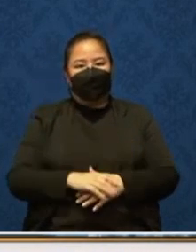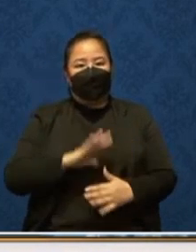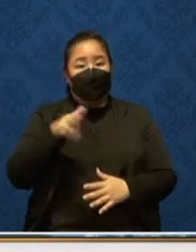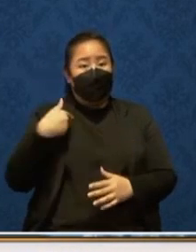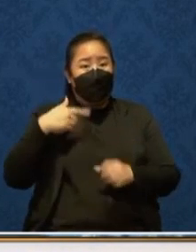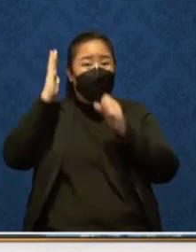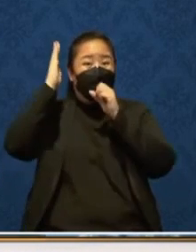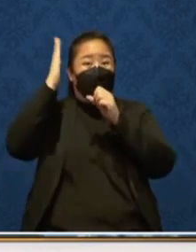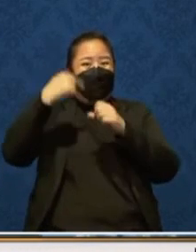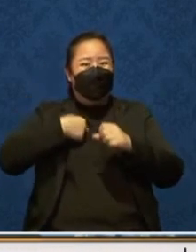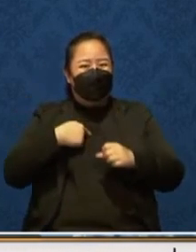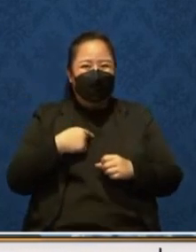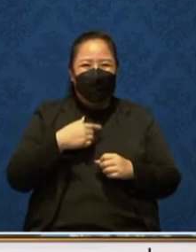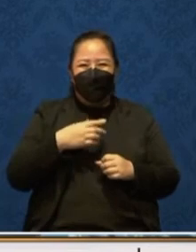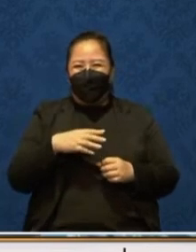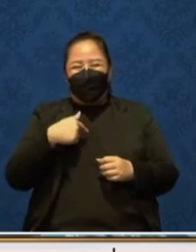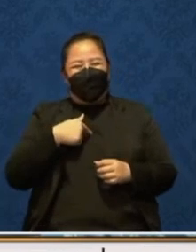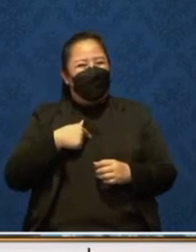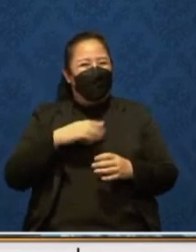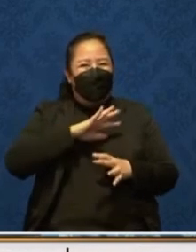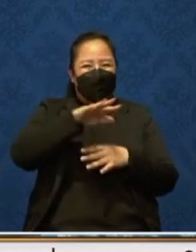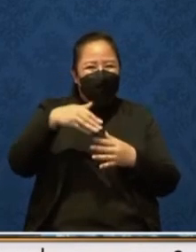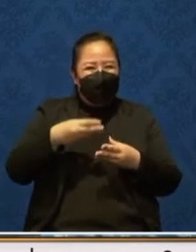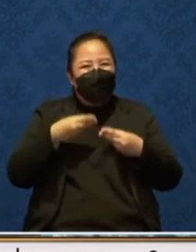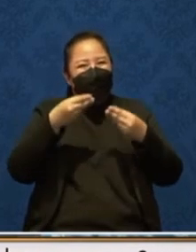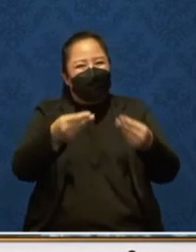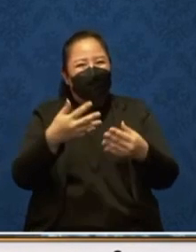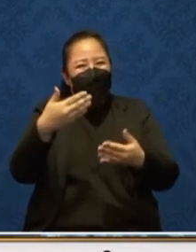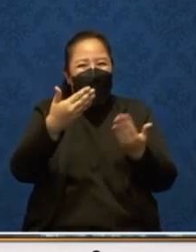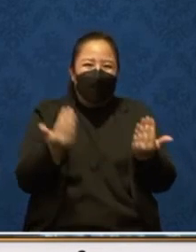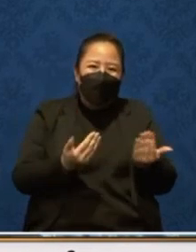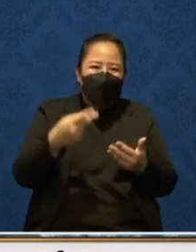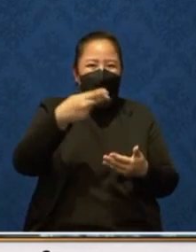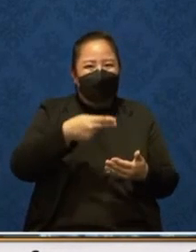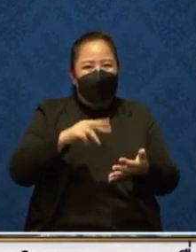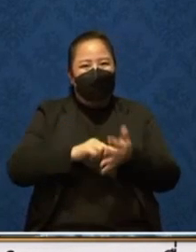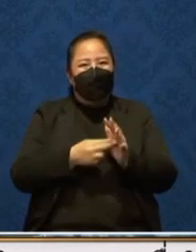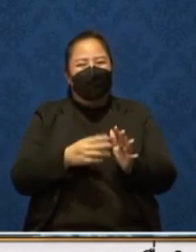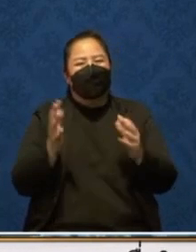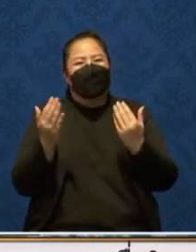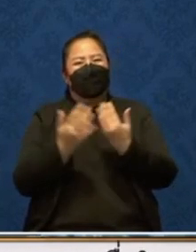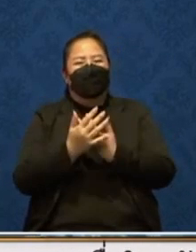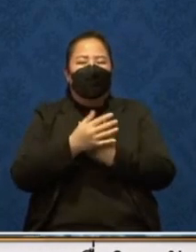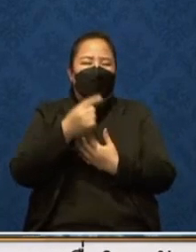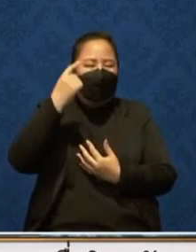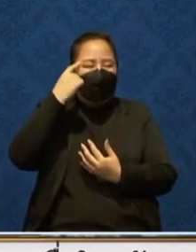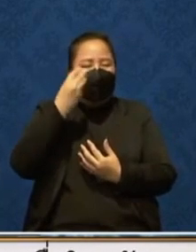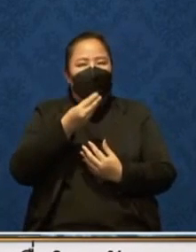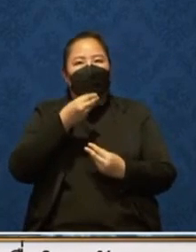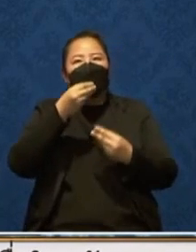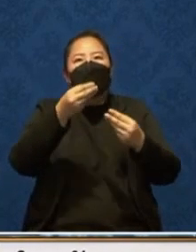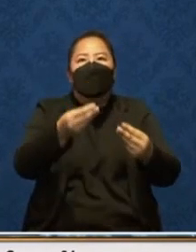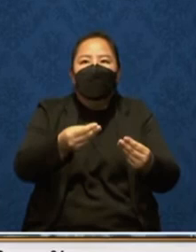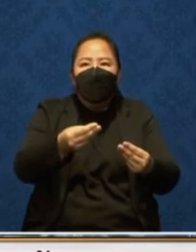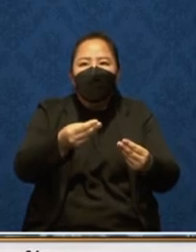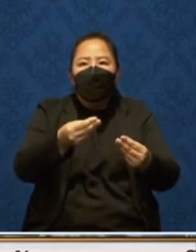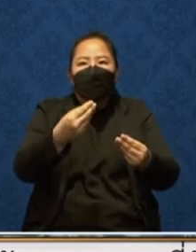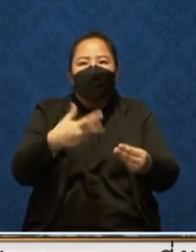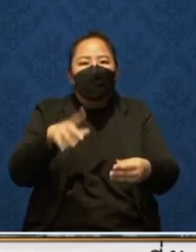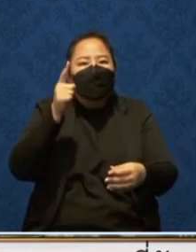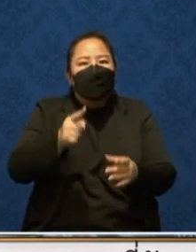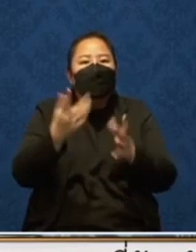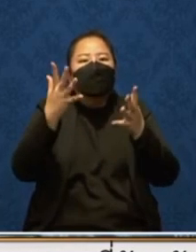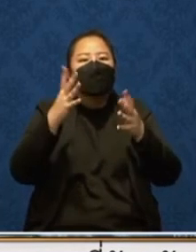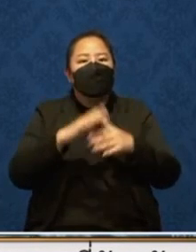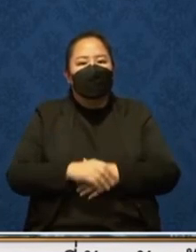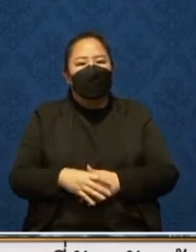นาเป็ผลงานนเปภาละกิจเพื่ลูกหลานมัเปเหือนผลไม้พิษที่ประยุตคิสัสยามธรรมสั่ง